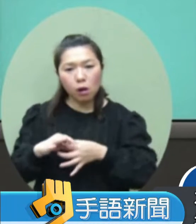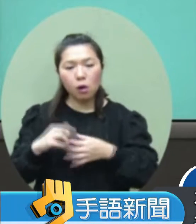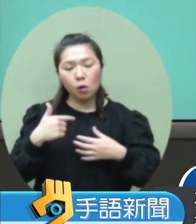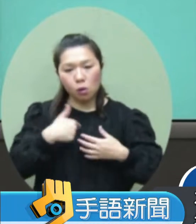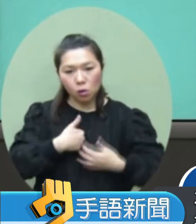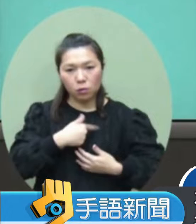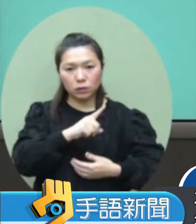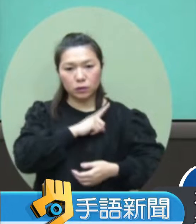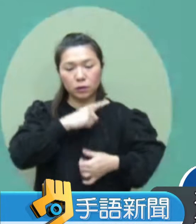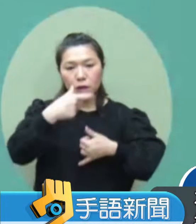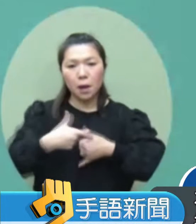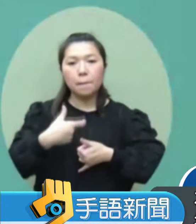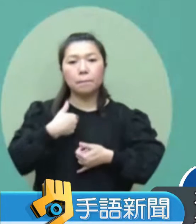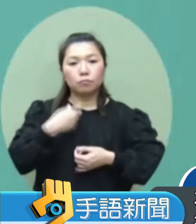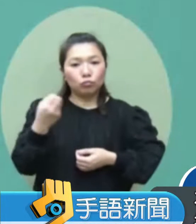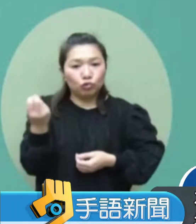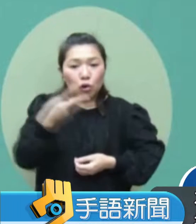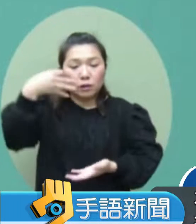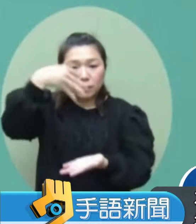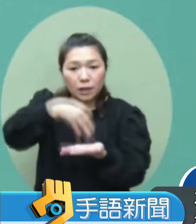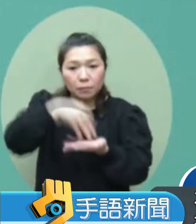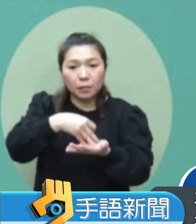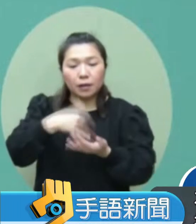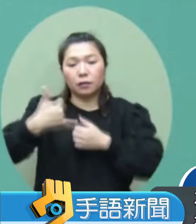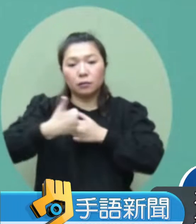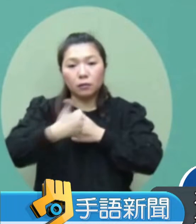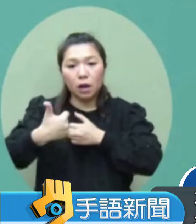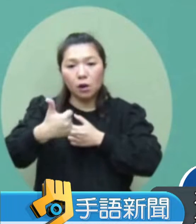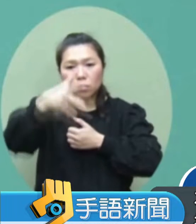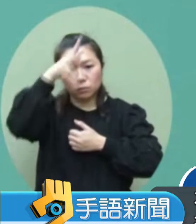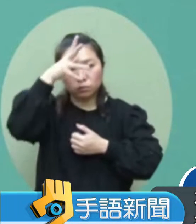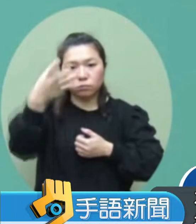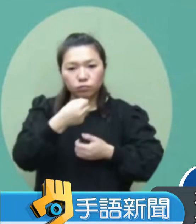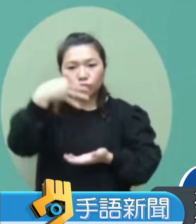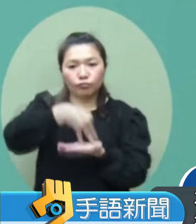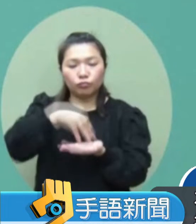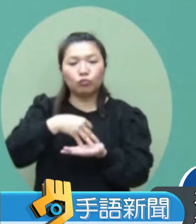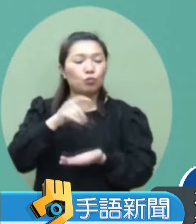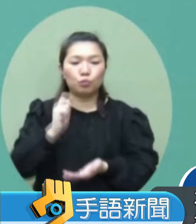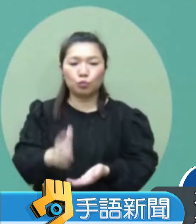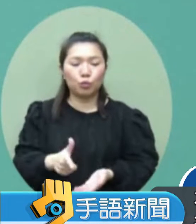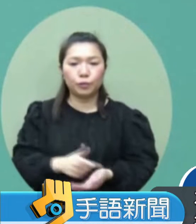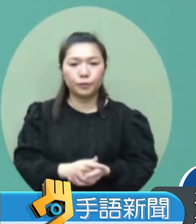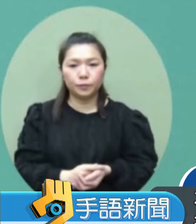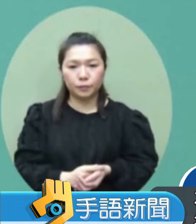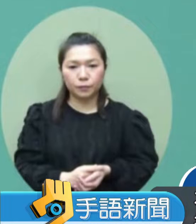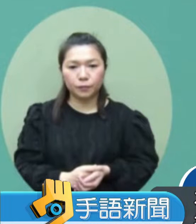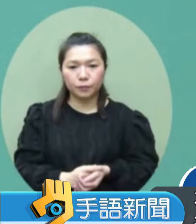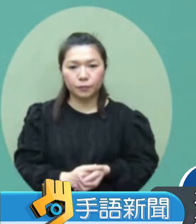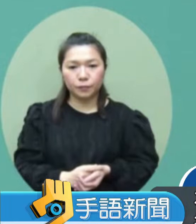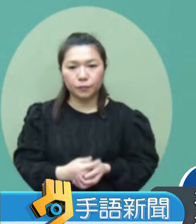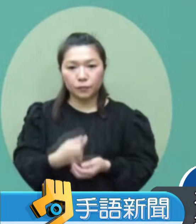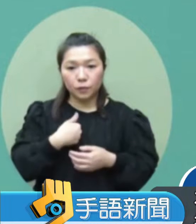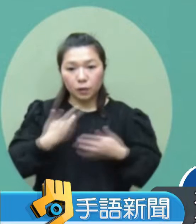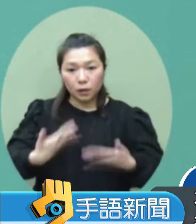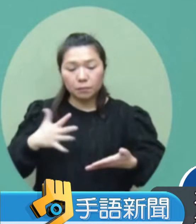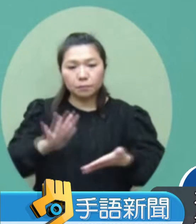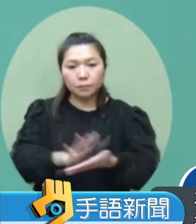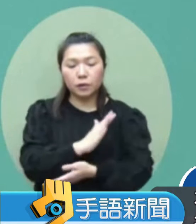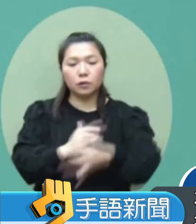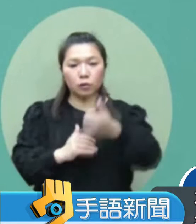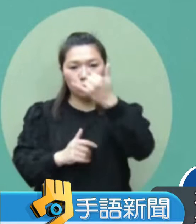本人将不会参加第6届的行政长官选举。换句话说，我将在今